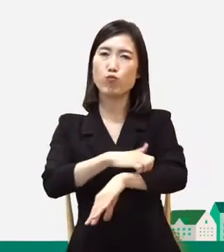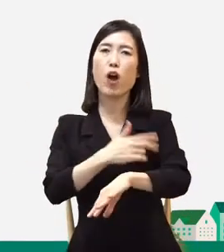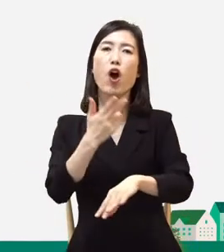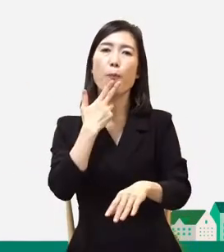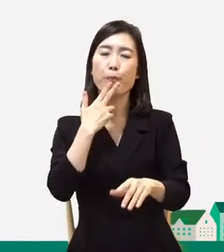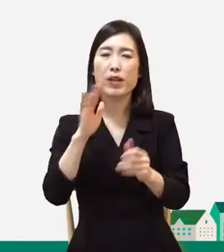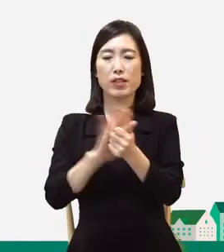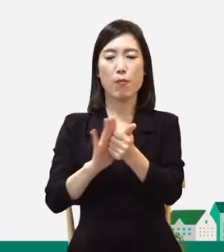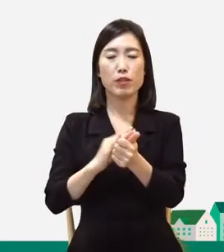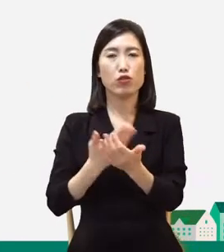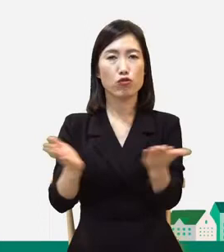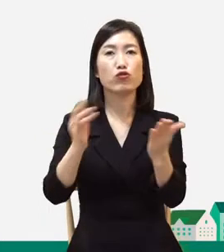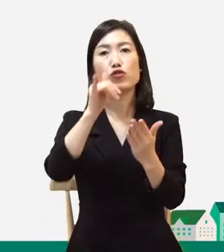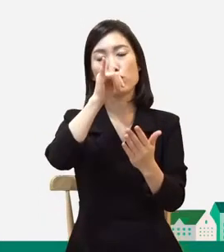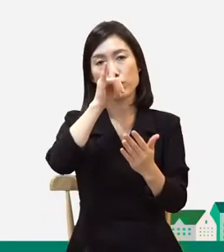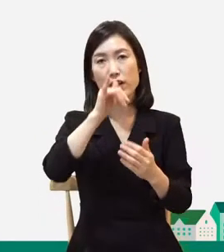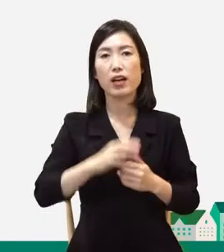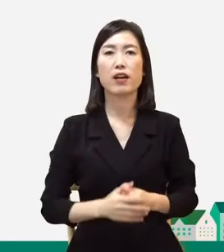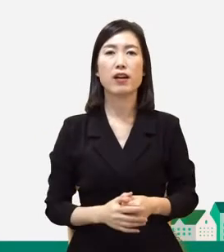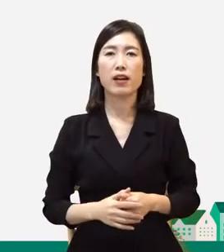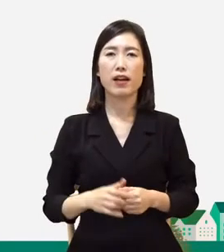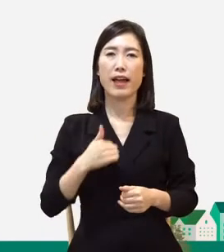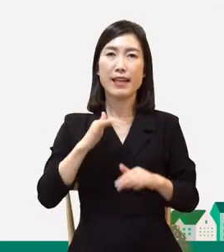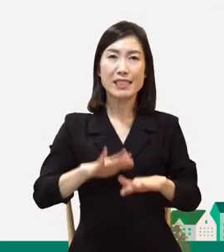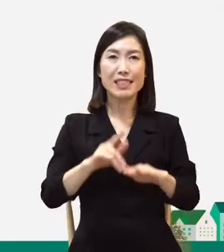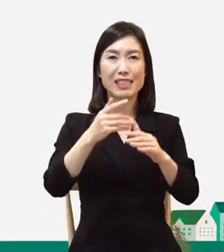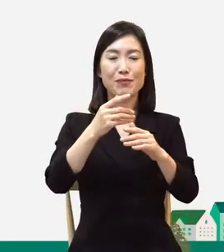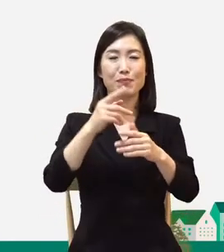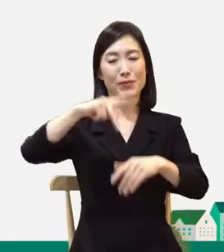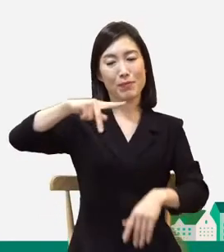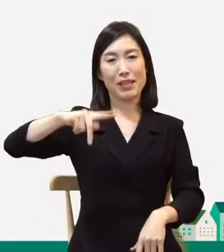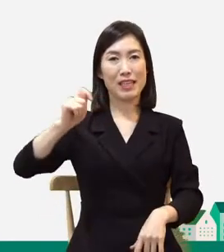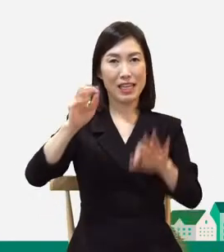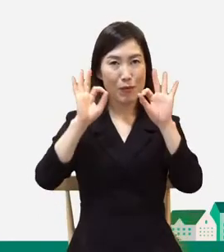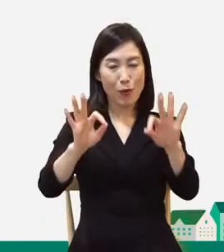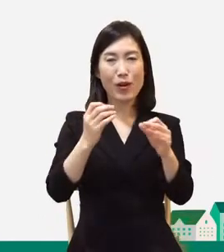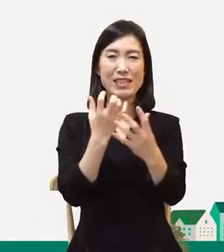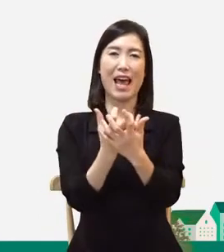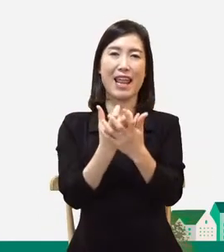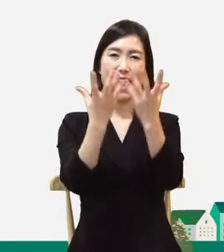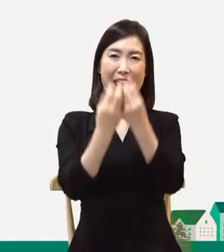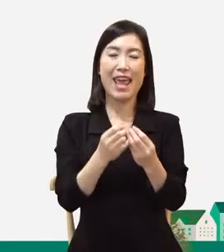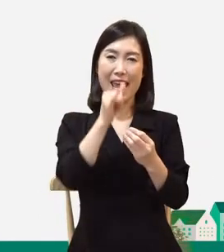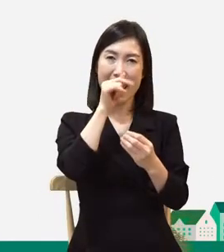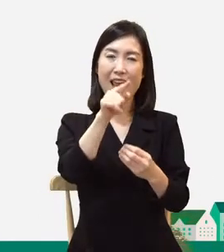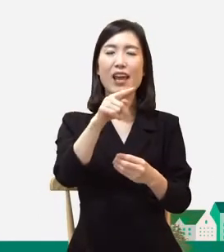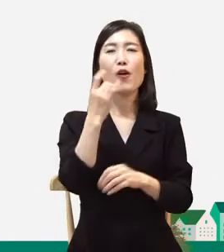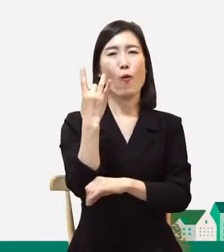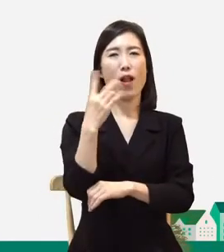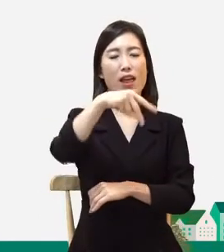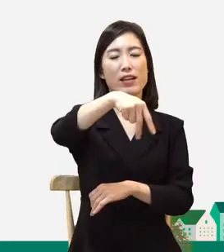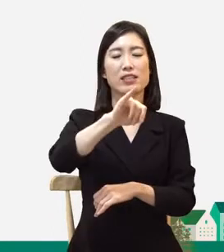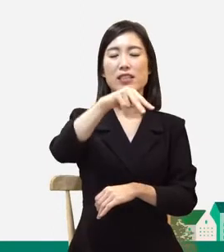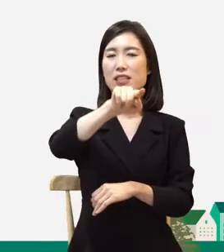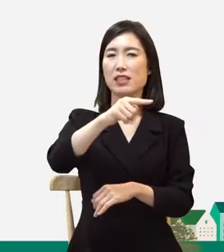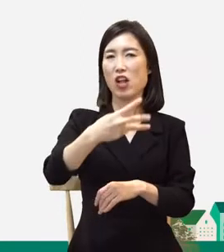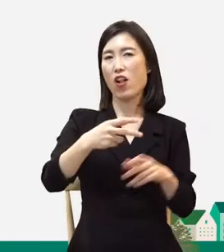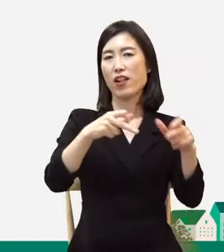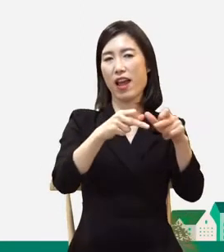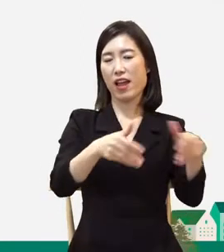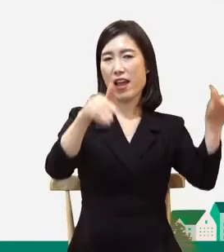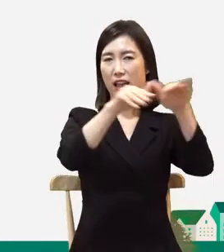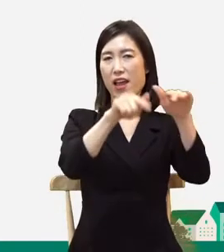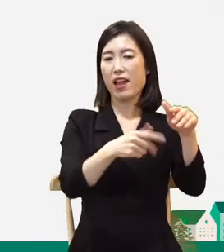있습니다. 지금 저희가 이렇게 사례가 지금 나와 있는데요. 시설 퇴소 장애인 분 같은 경우에서 제주시가 시설